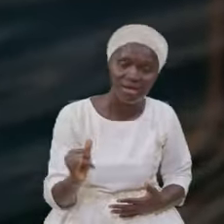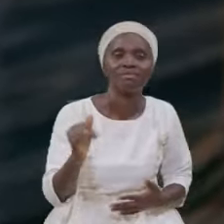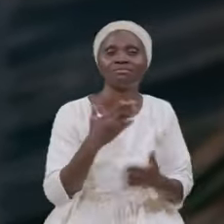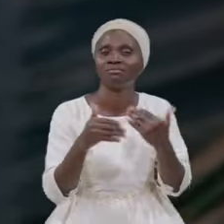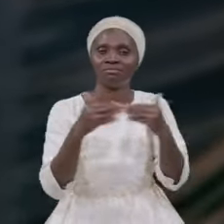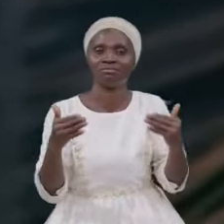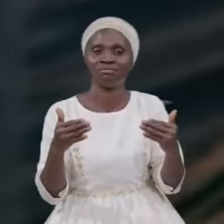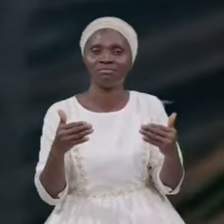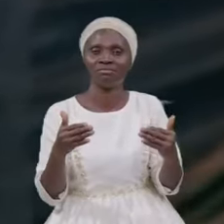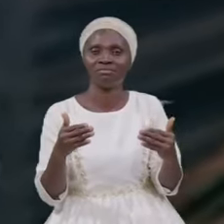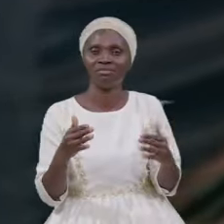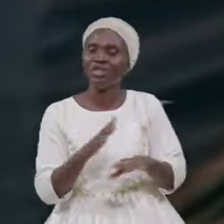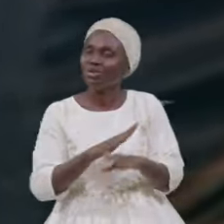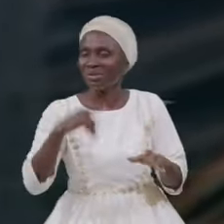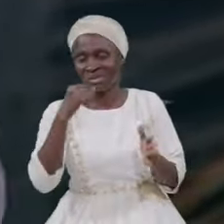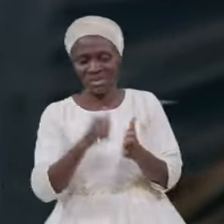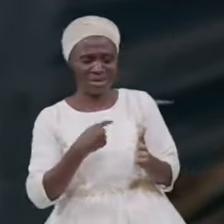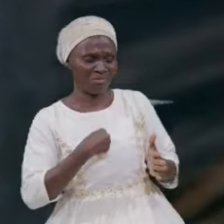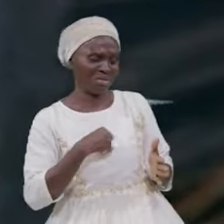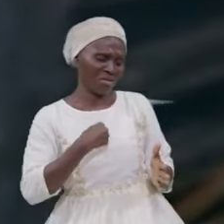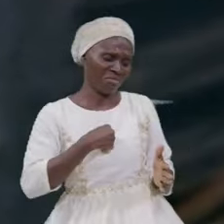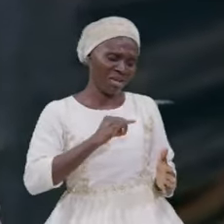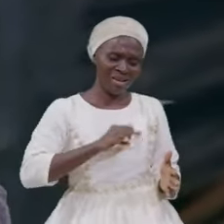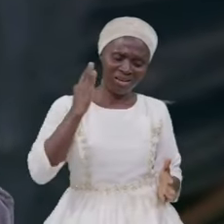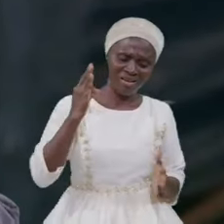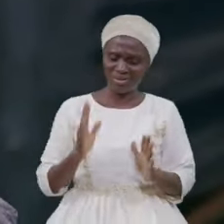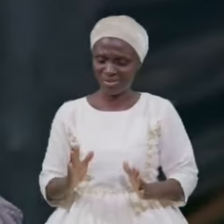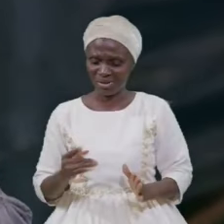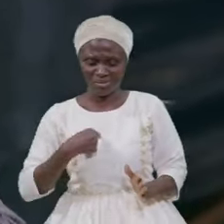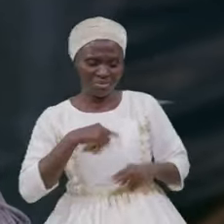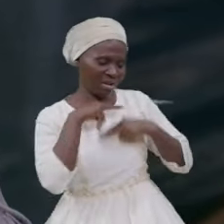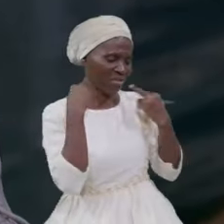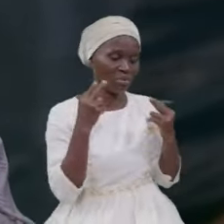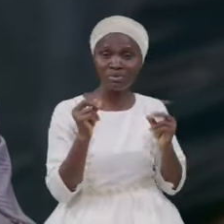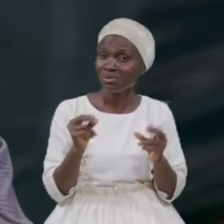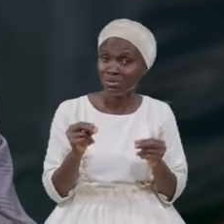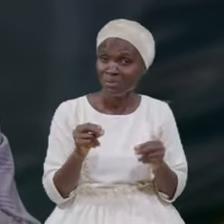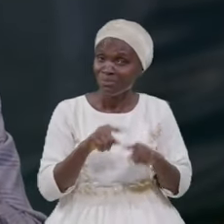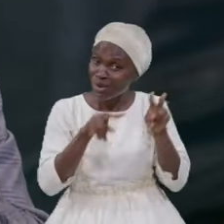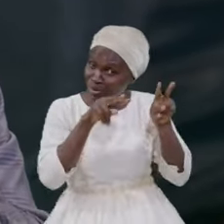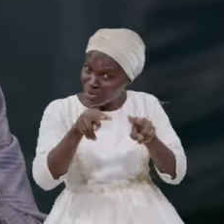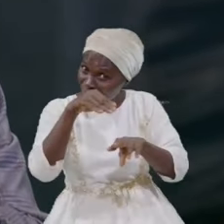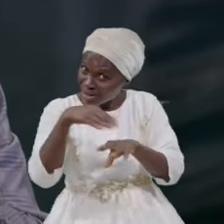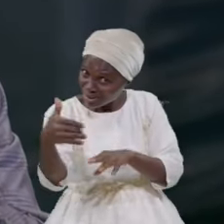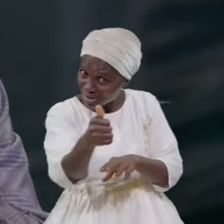Je comprends. Mais regarde ta vie. Regarde les choses secrètes. Si tu meurs dans cet